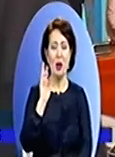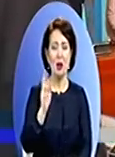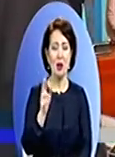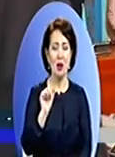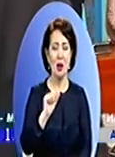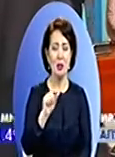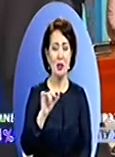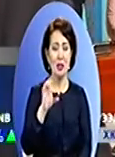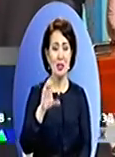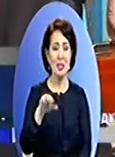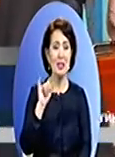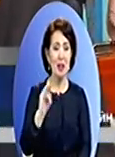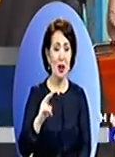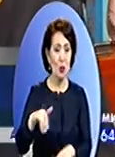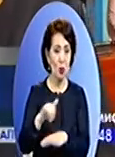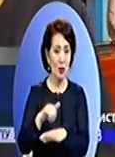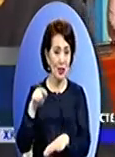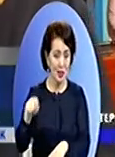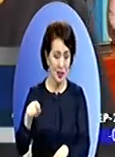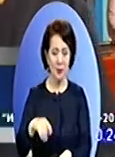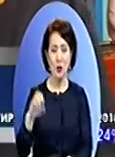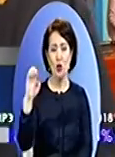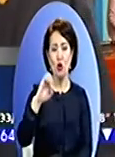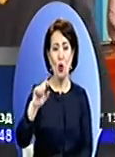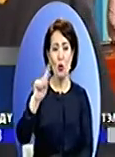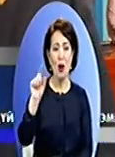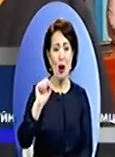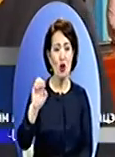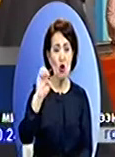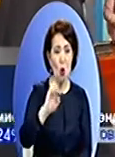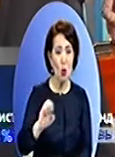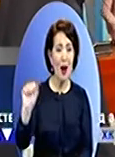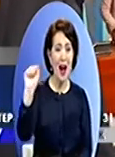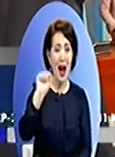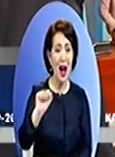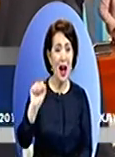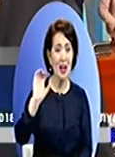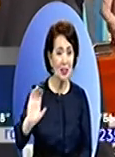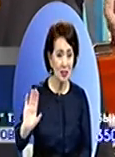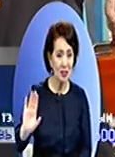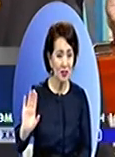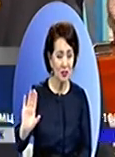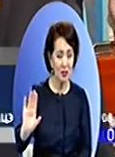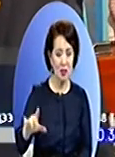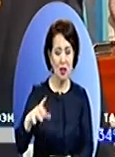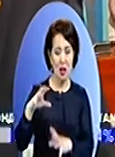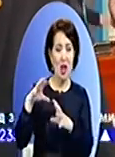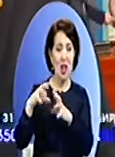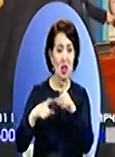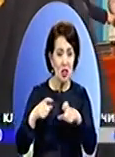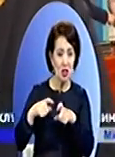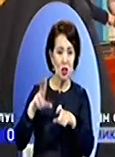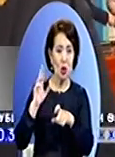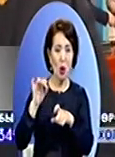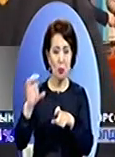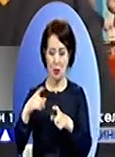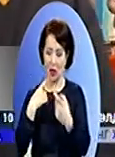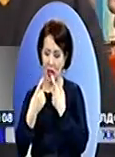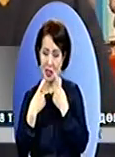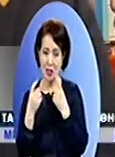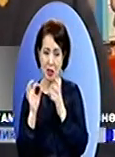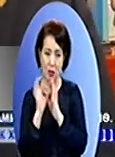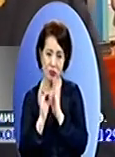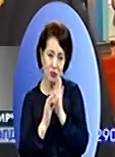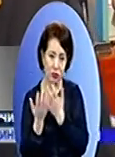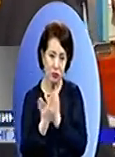газараас Евразийн эдийн засгийн комиссартай чөлөө судалгааны хэлцээр байгуулах энэ зорилгоор хамтарсан судалгааны